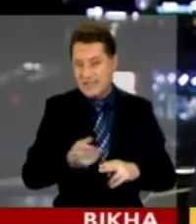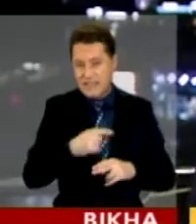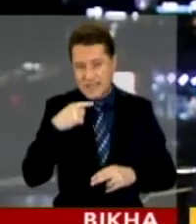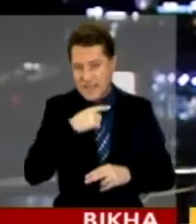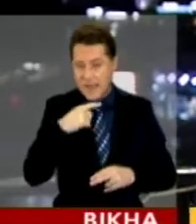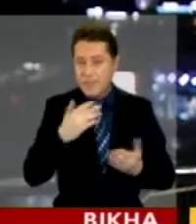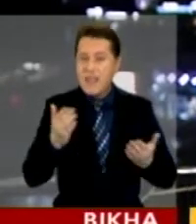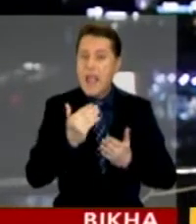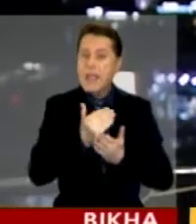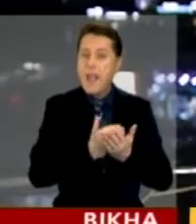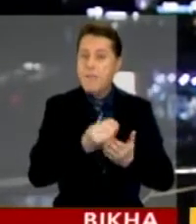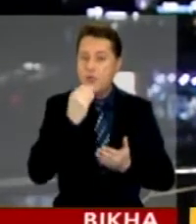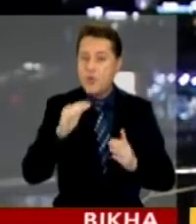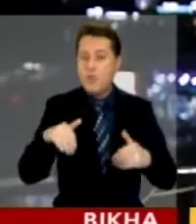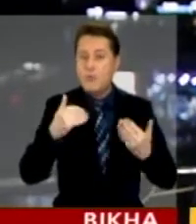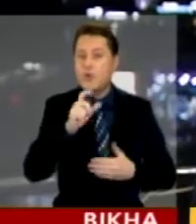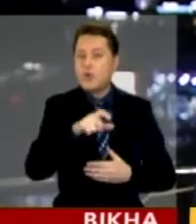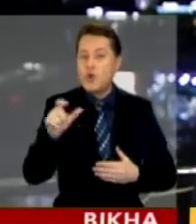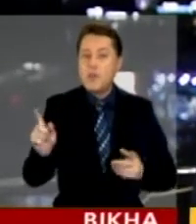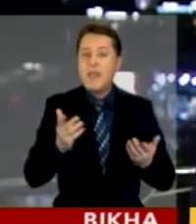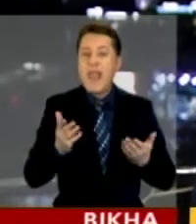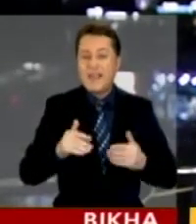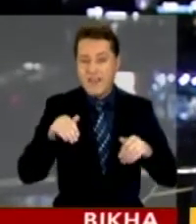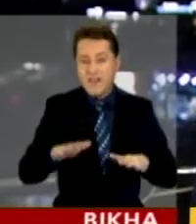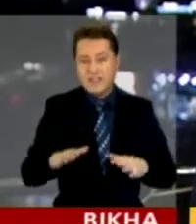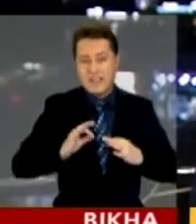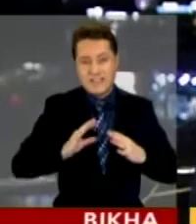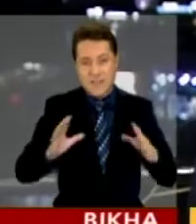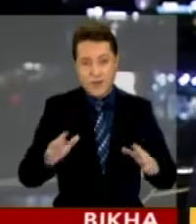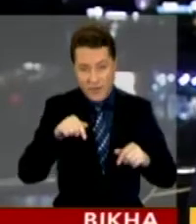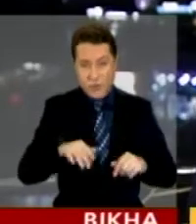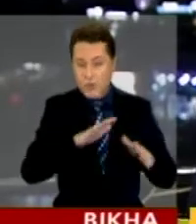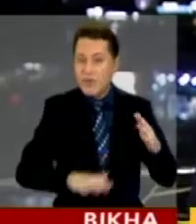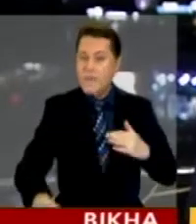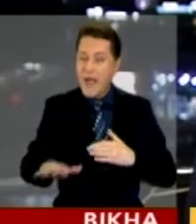меню пропонують людям, які все-таки вирішили святкувати Різдво тут, на Майдані,